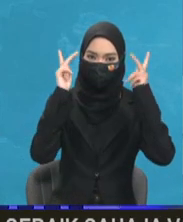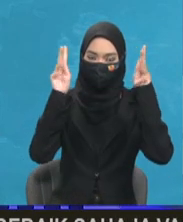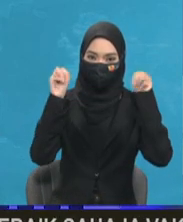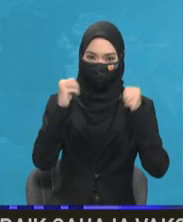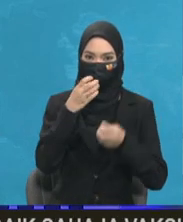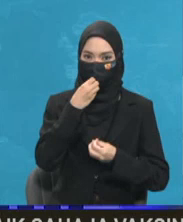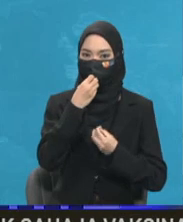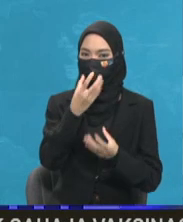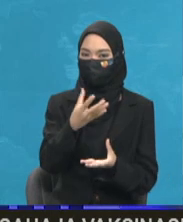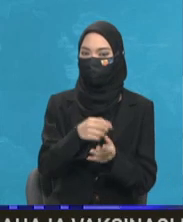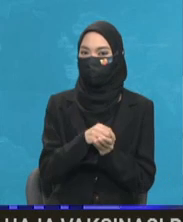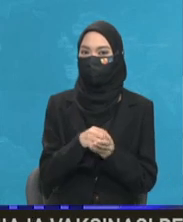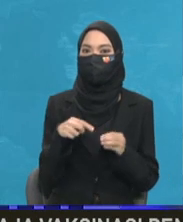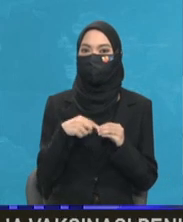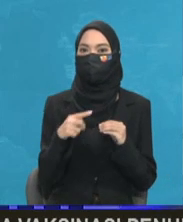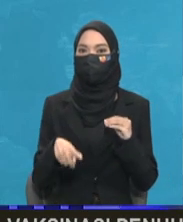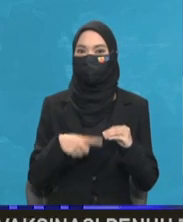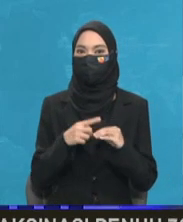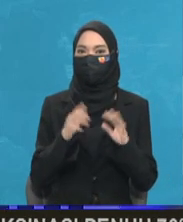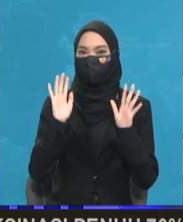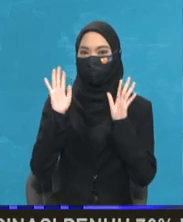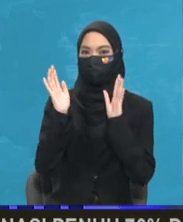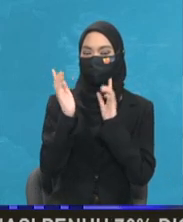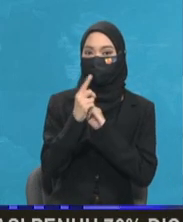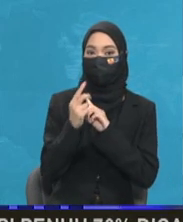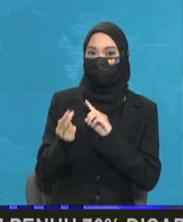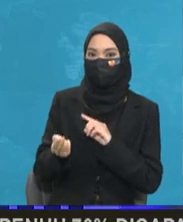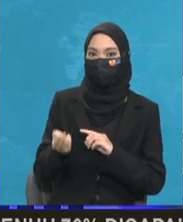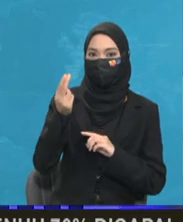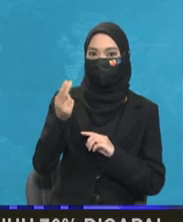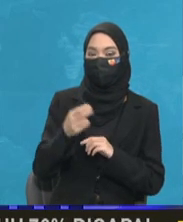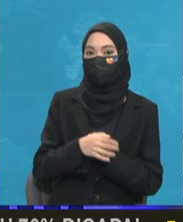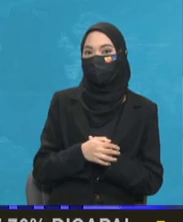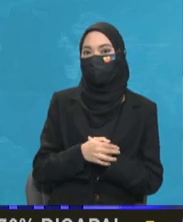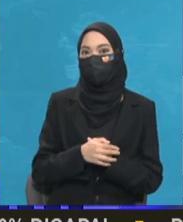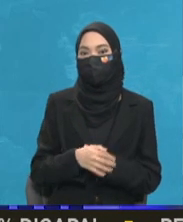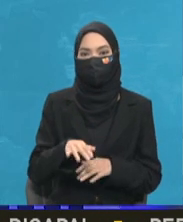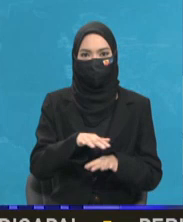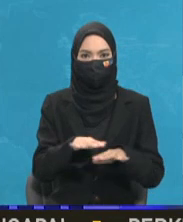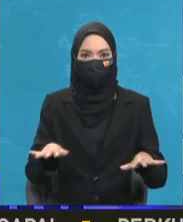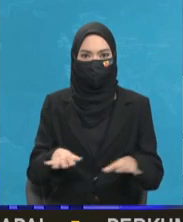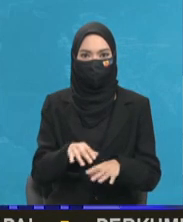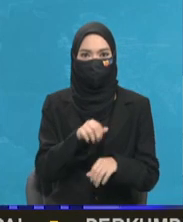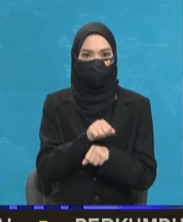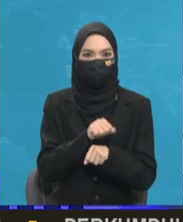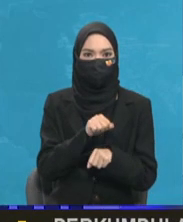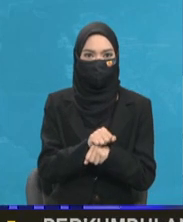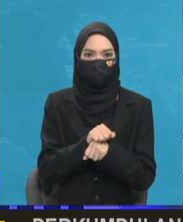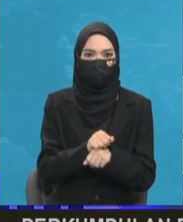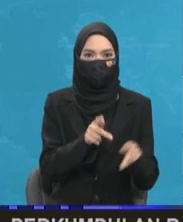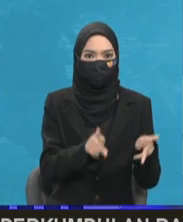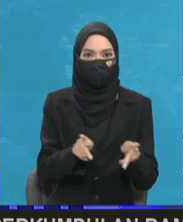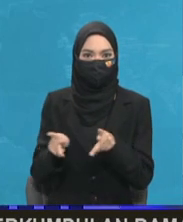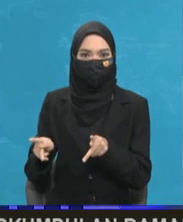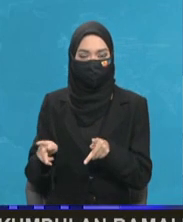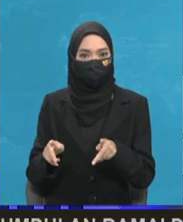memaklumkan mengenai pengemas Kian fase peralihan di bawah rangkai kerja plant pemulihan kebangsaan Kevin onkine ya kan